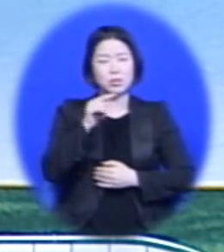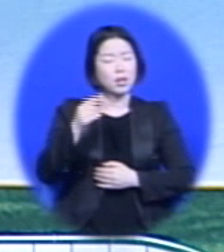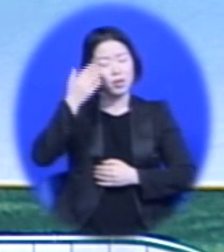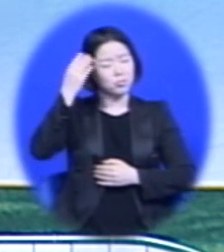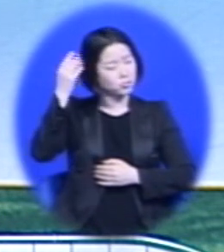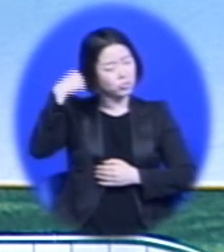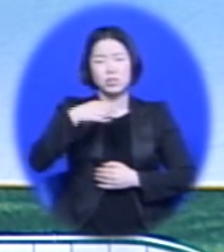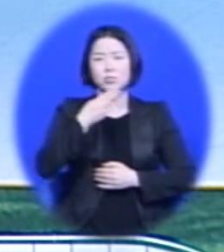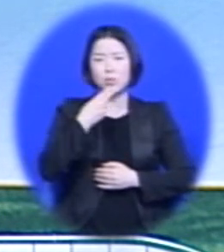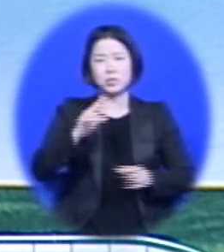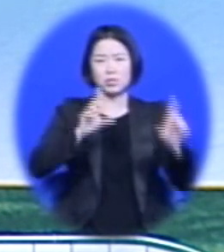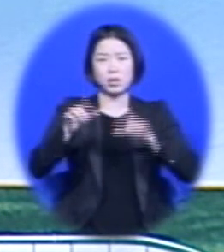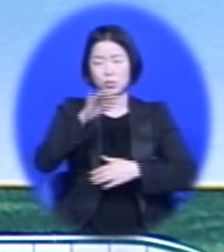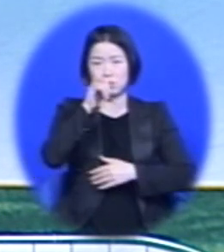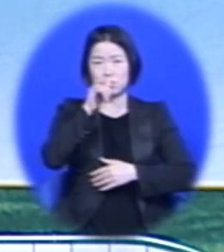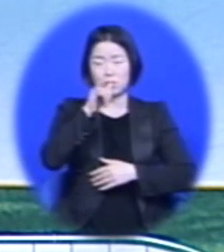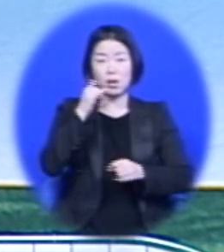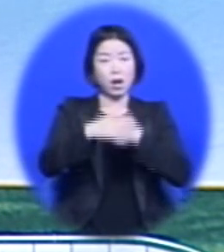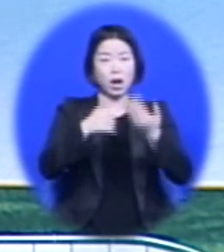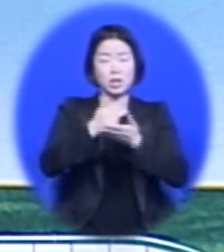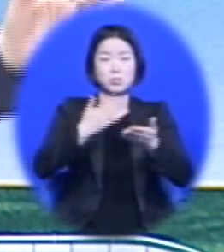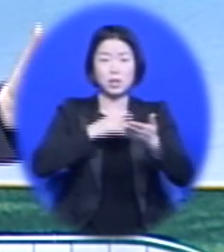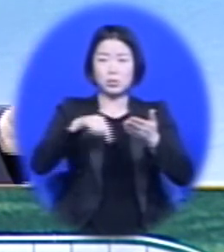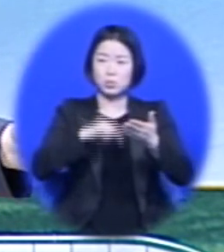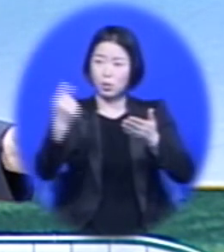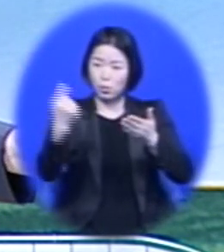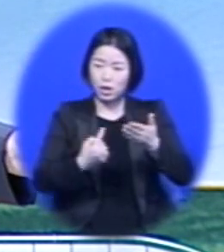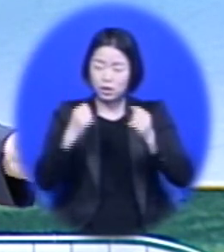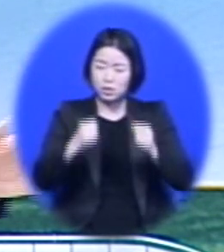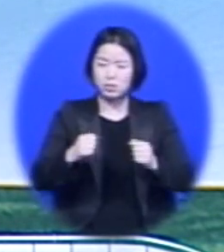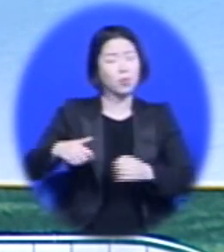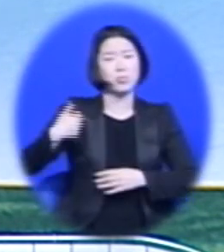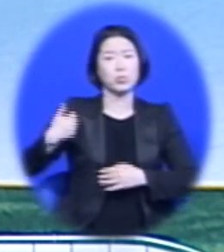삽니다. 하나님이 내 속에 들어와 있는 줄 전혀 모르고 삽니다.